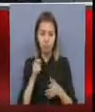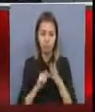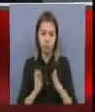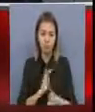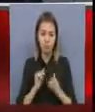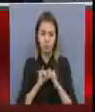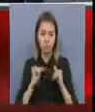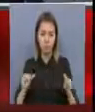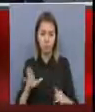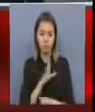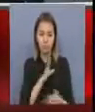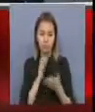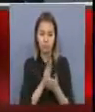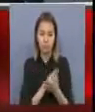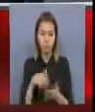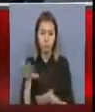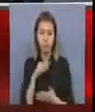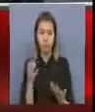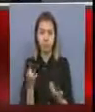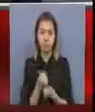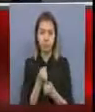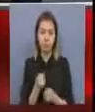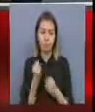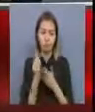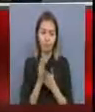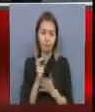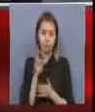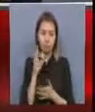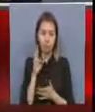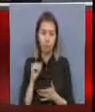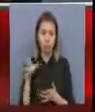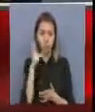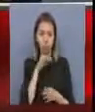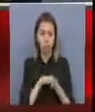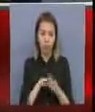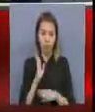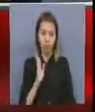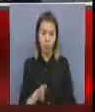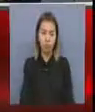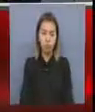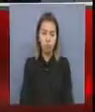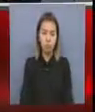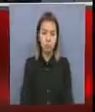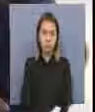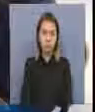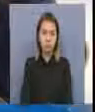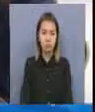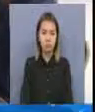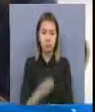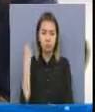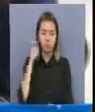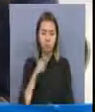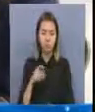жаппай кәсіпкерлікті дамыту бағдарламасы аясында қолға алынған бастау жобасы өңірде сәтті жүзеге асырылуда.